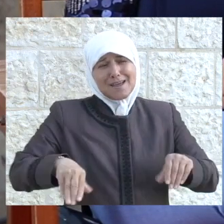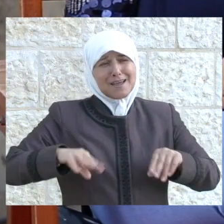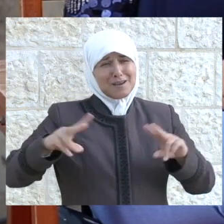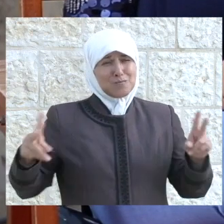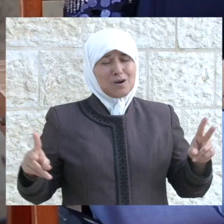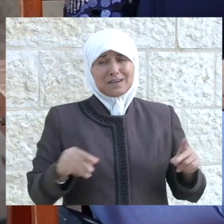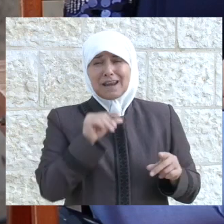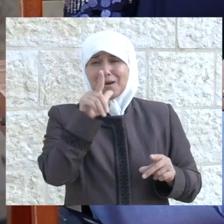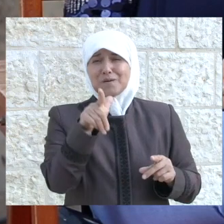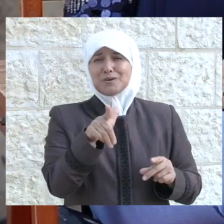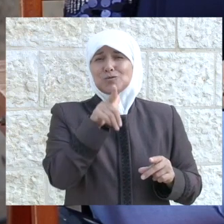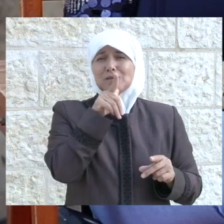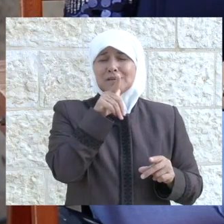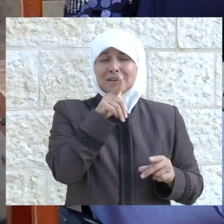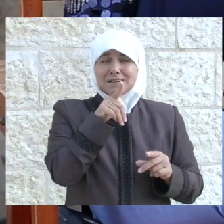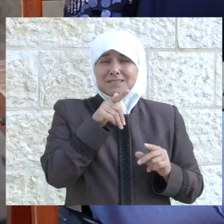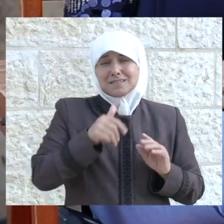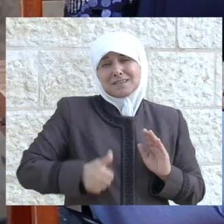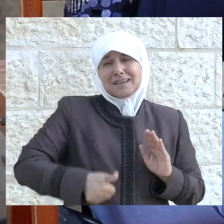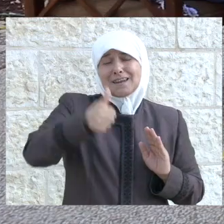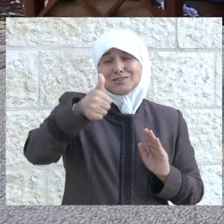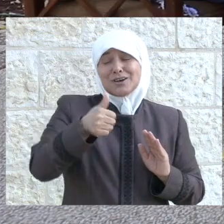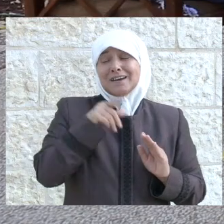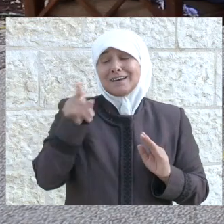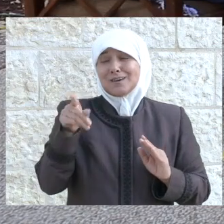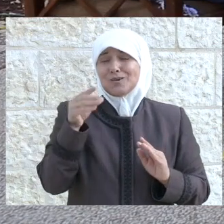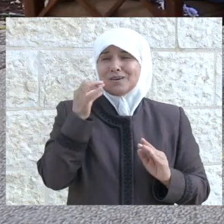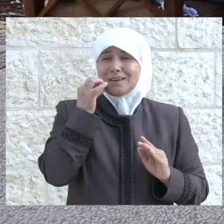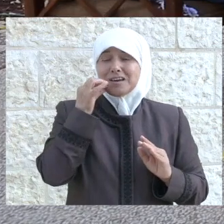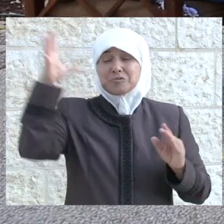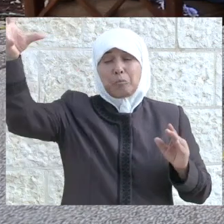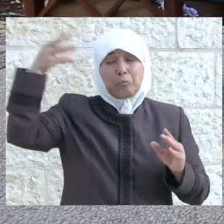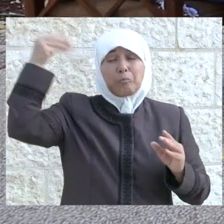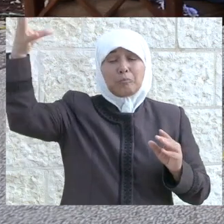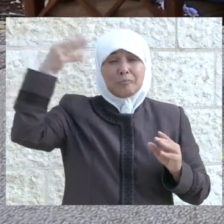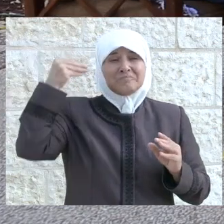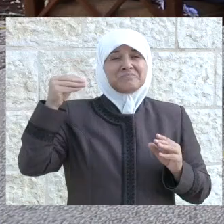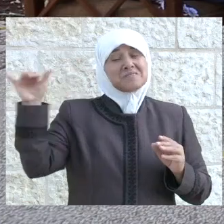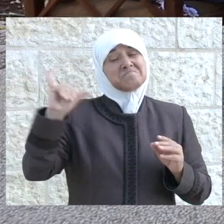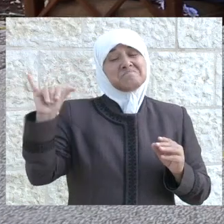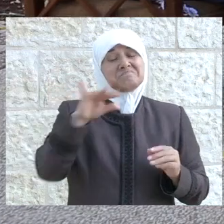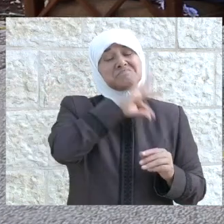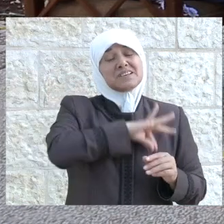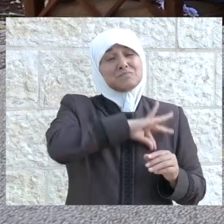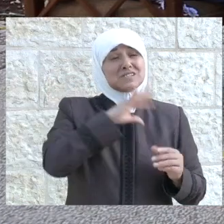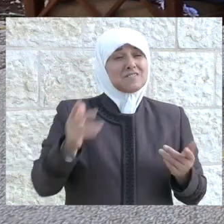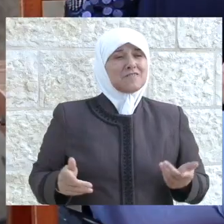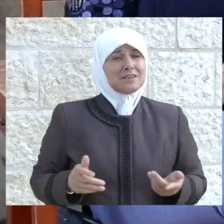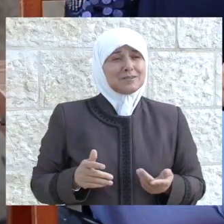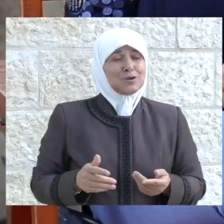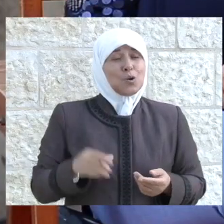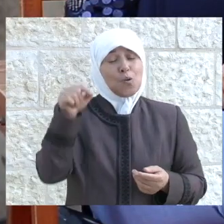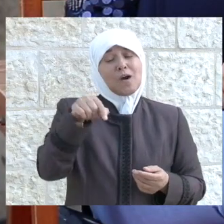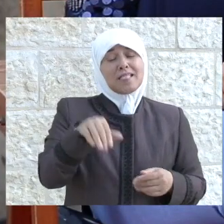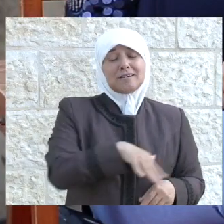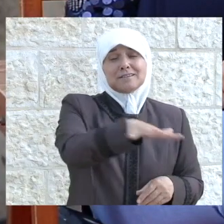لقصص نجاح، قديش حلو انه الناس تستفيد. يعني امل استفادت من ياسمين يعني، وكمان قديش حلو